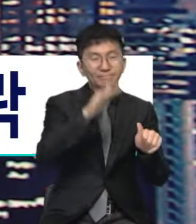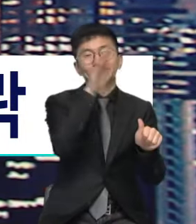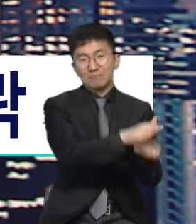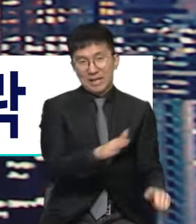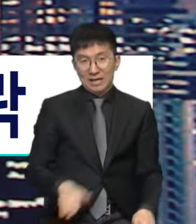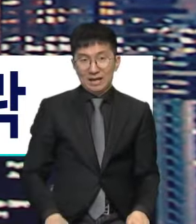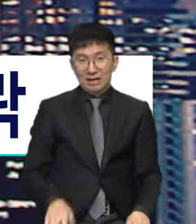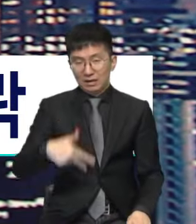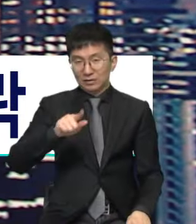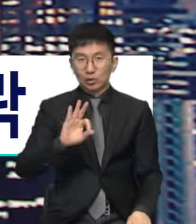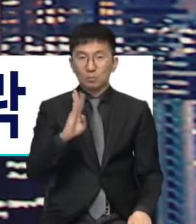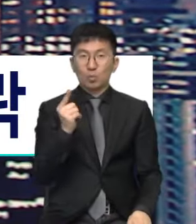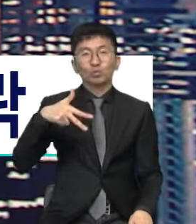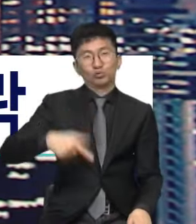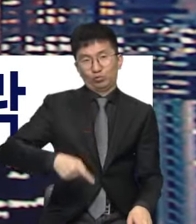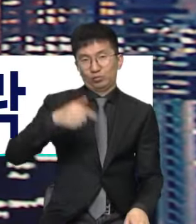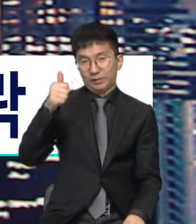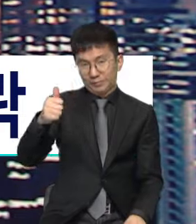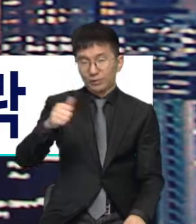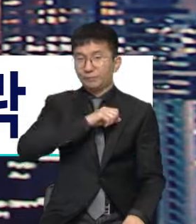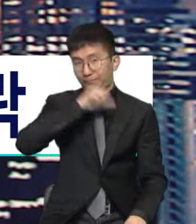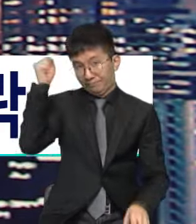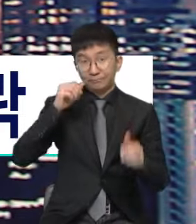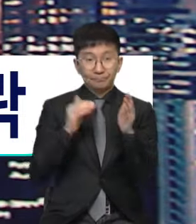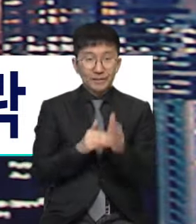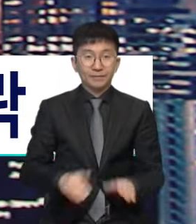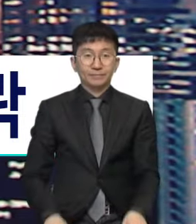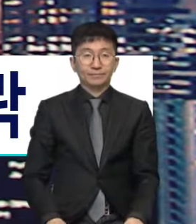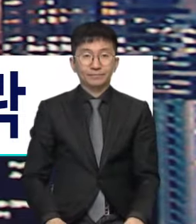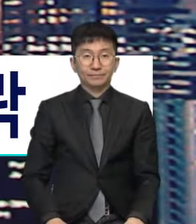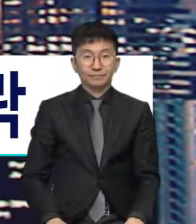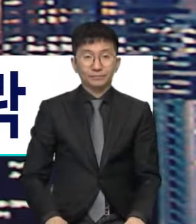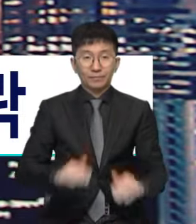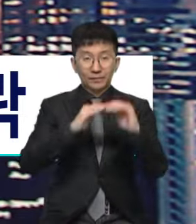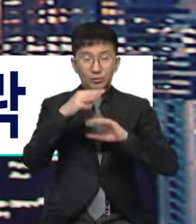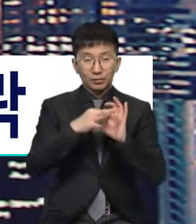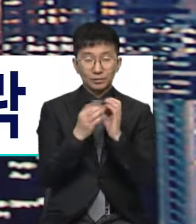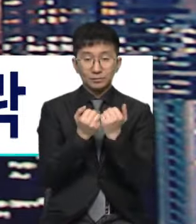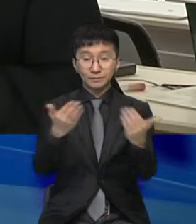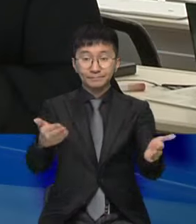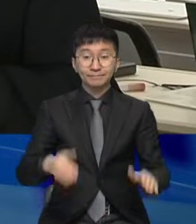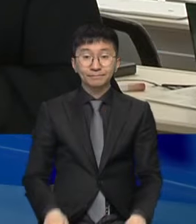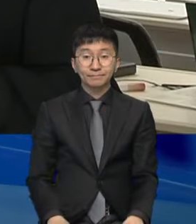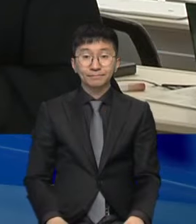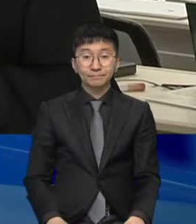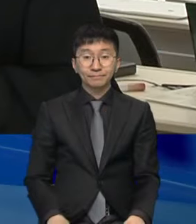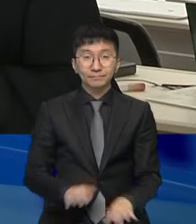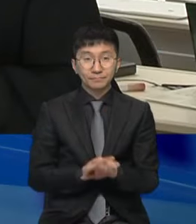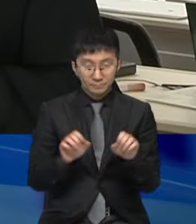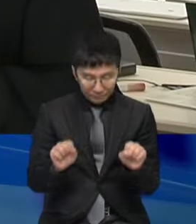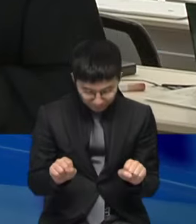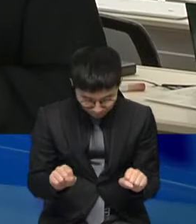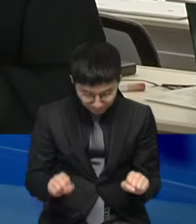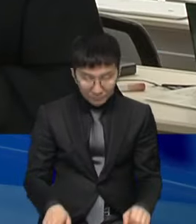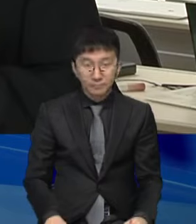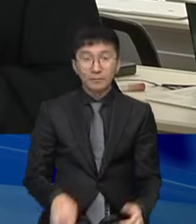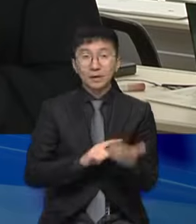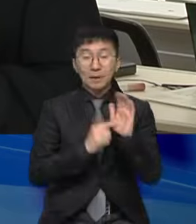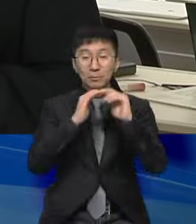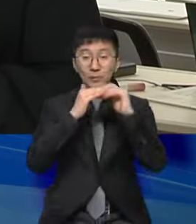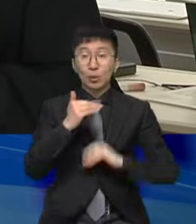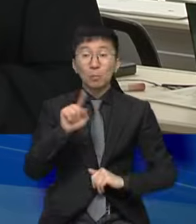의원이 탈락하고 정봉주 전 의원이 공천장을 받게 됐습니다. 취재기자 다시 연결하겠습니다. 자, 한소희 기자, 발표 내용